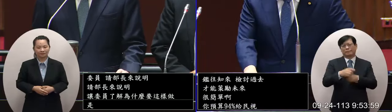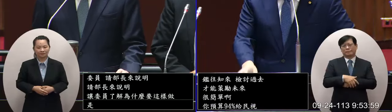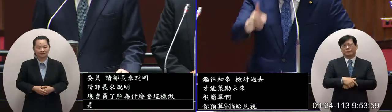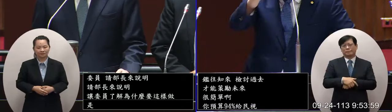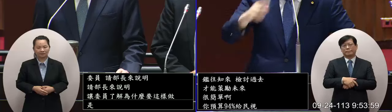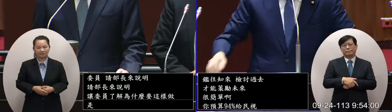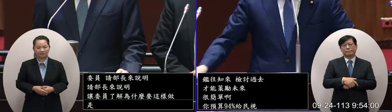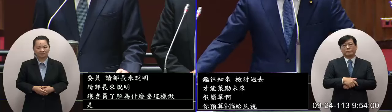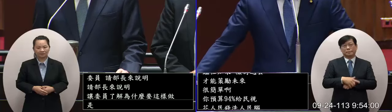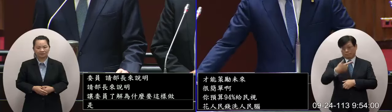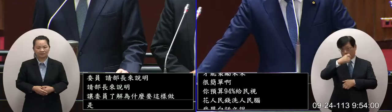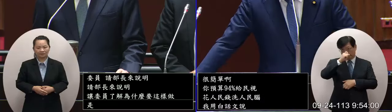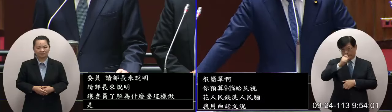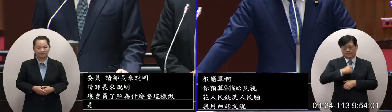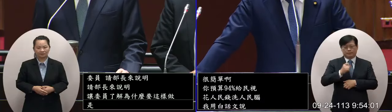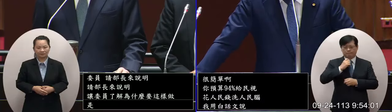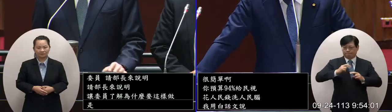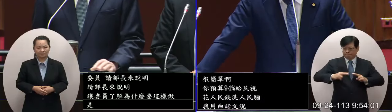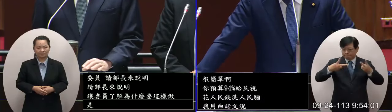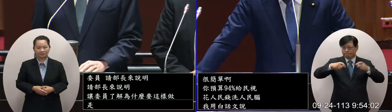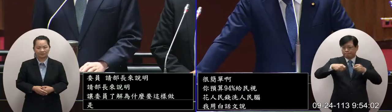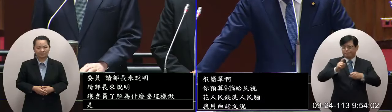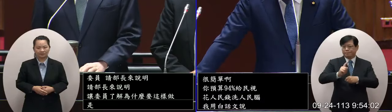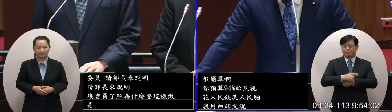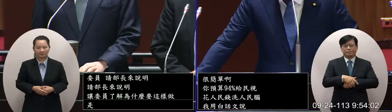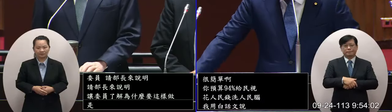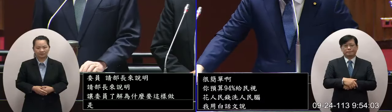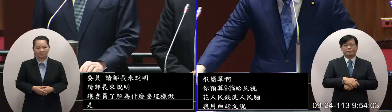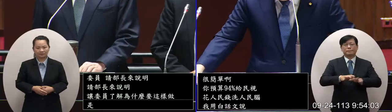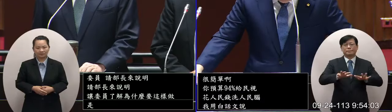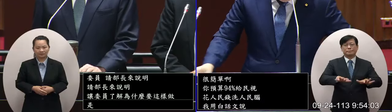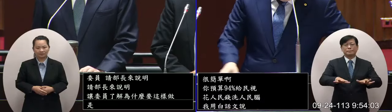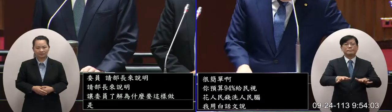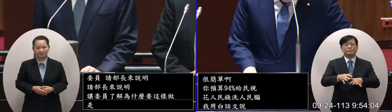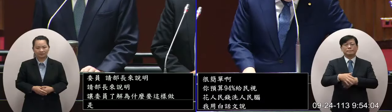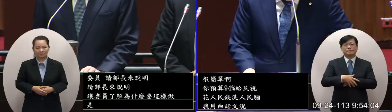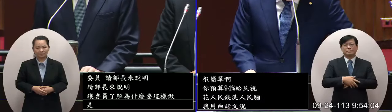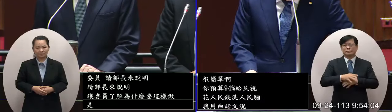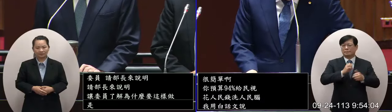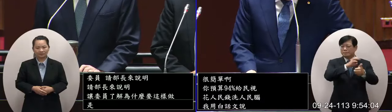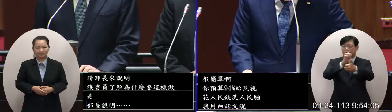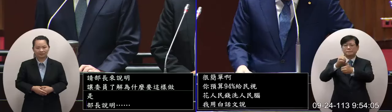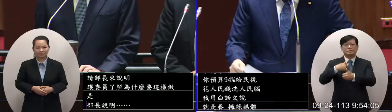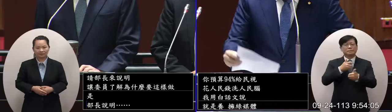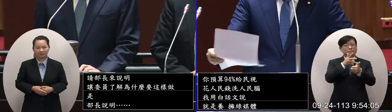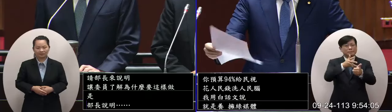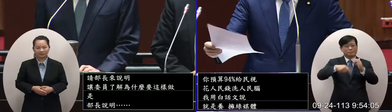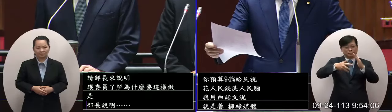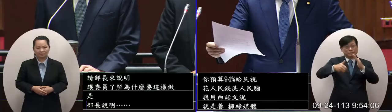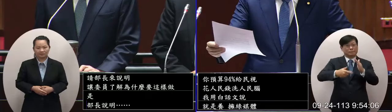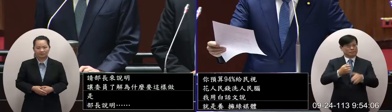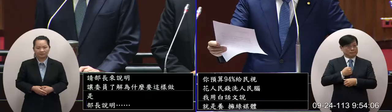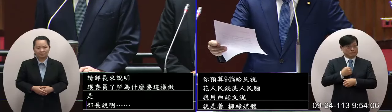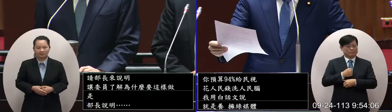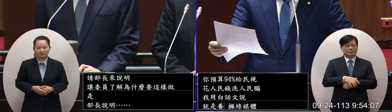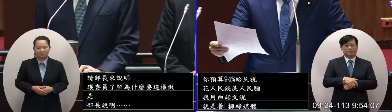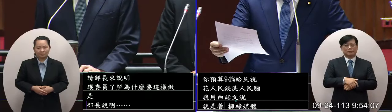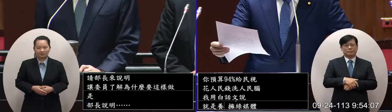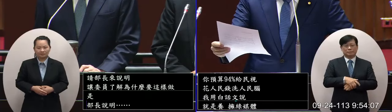所以我跟你讲，我有一个很好的建设性方案。现在啊，我跟各位讲啊，请问我们院长，你知道我们